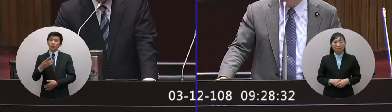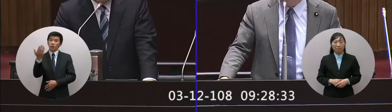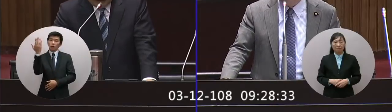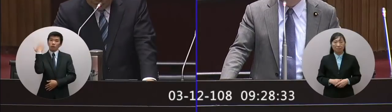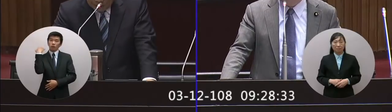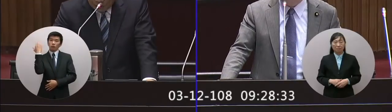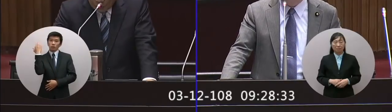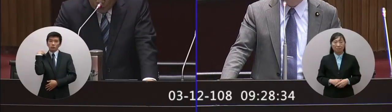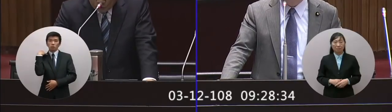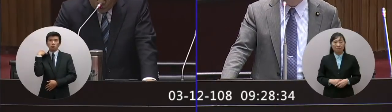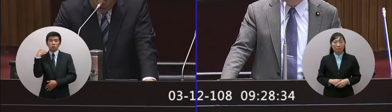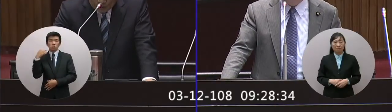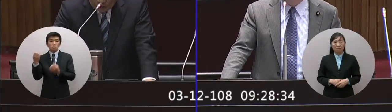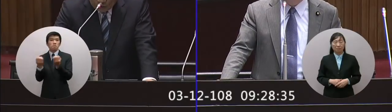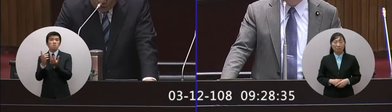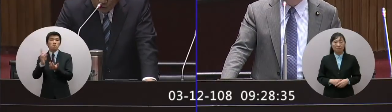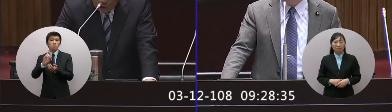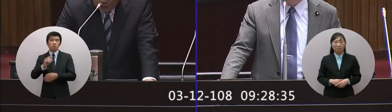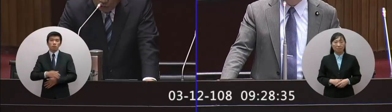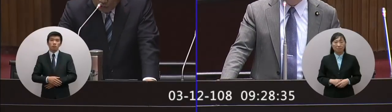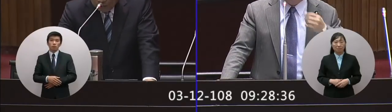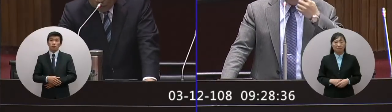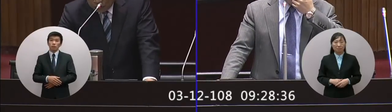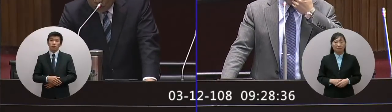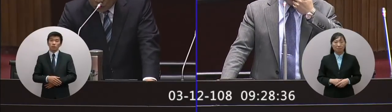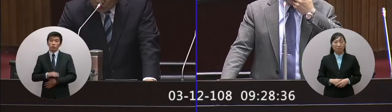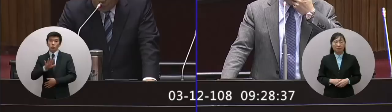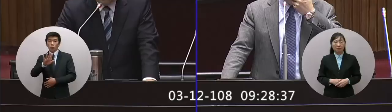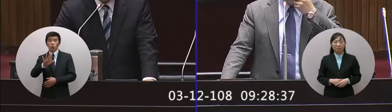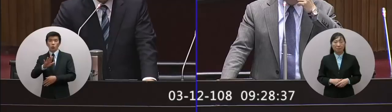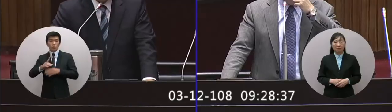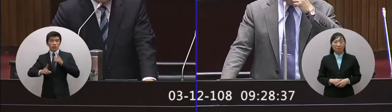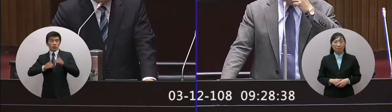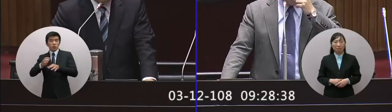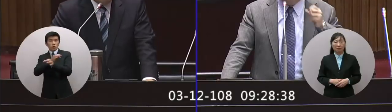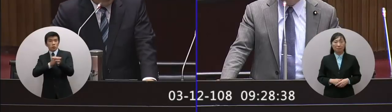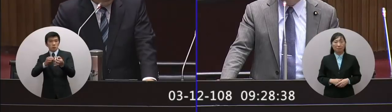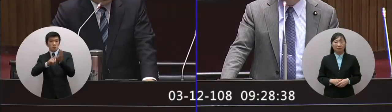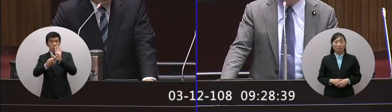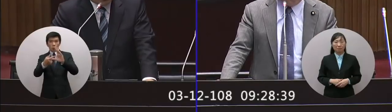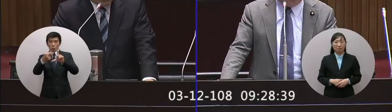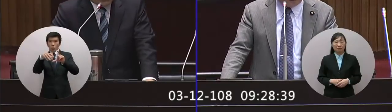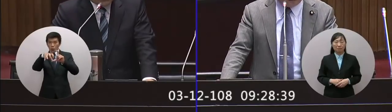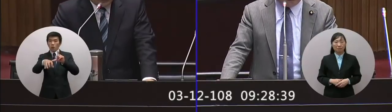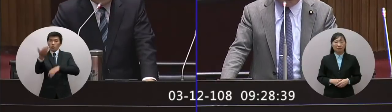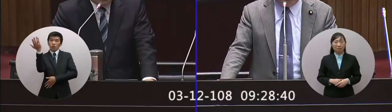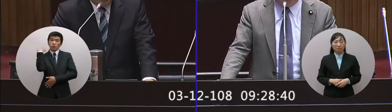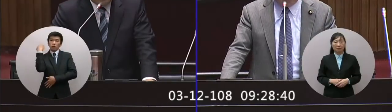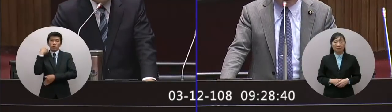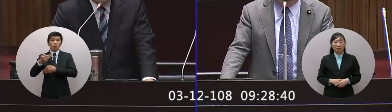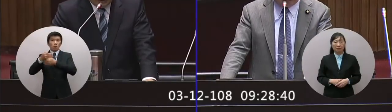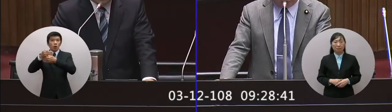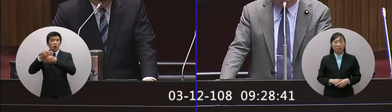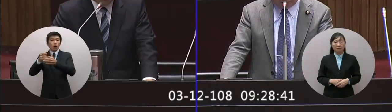去也曾经有所谓的自由经济示范区，在马英九政府的时代，